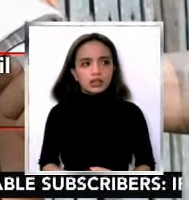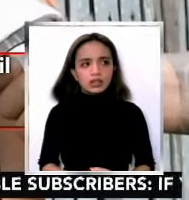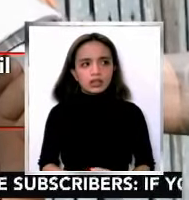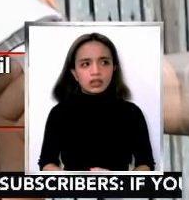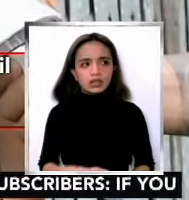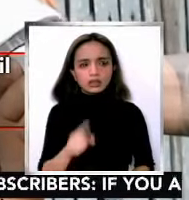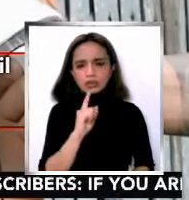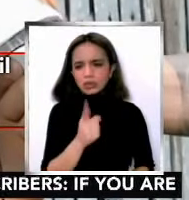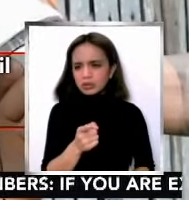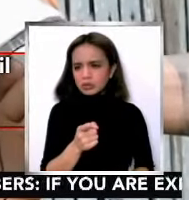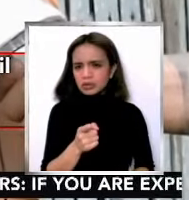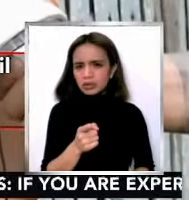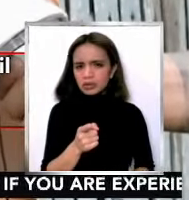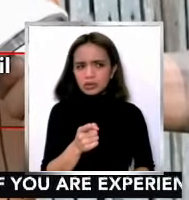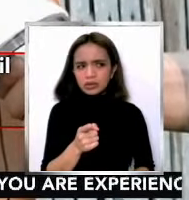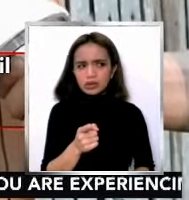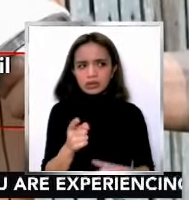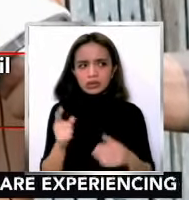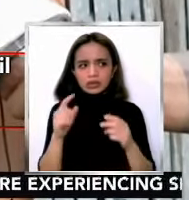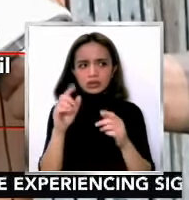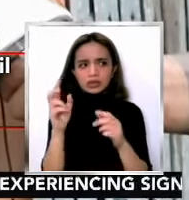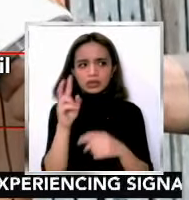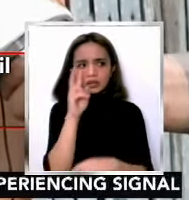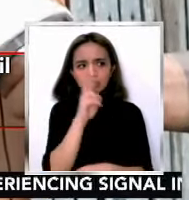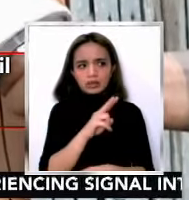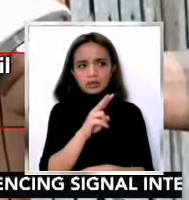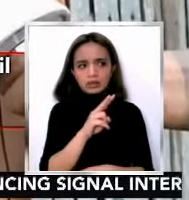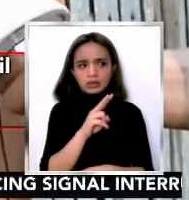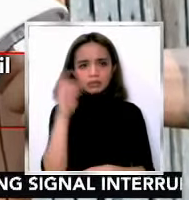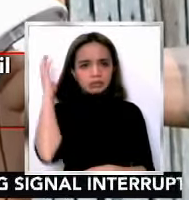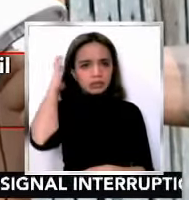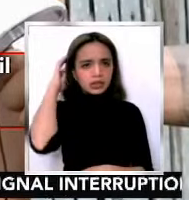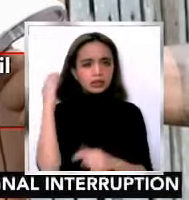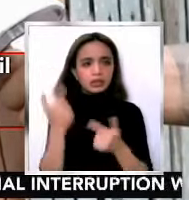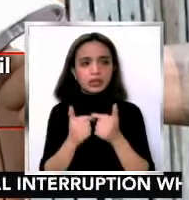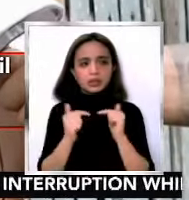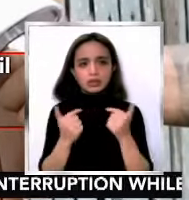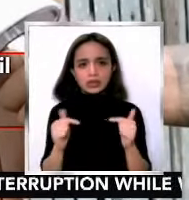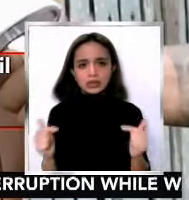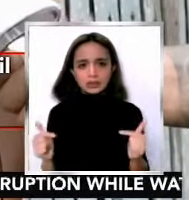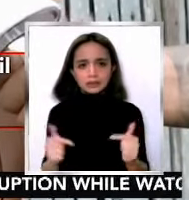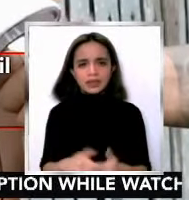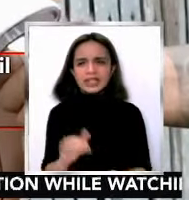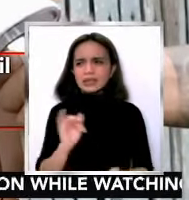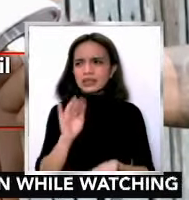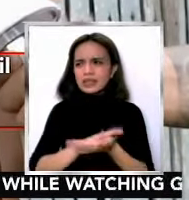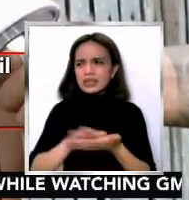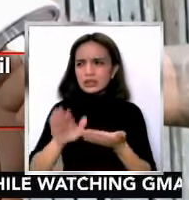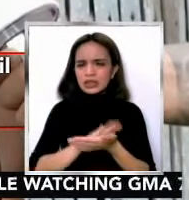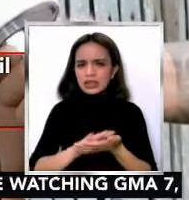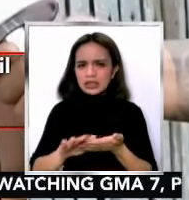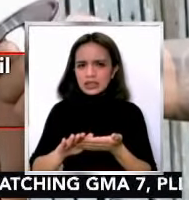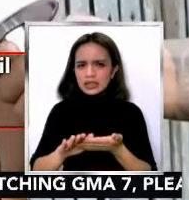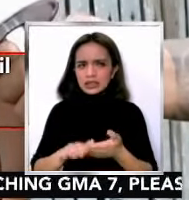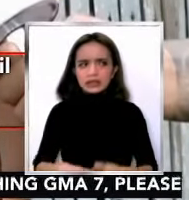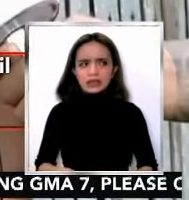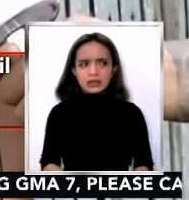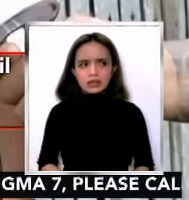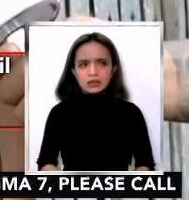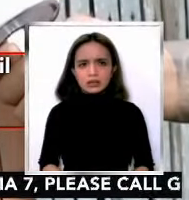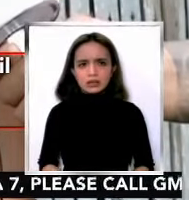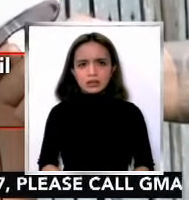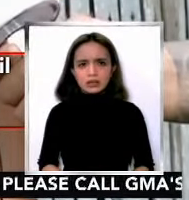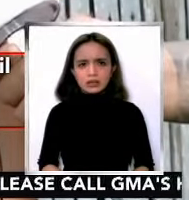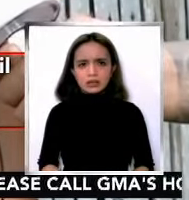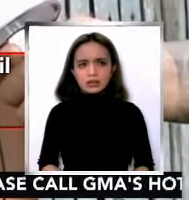nakalutan. Likaw niya kanaman daw bugas. Oh, naibugto nga bugas ba? dayong mo to nga katulman daw dayong iyang